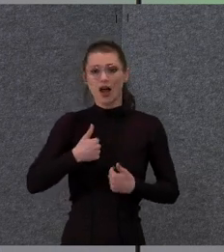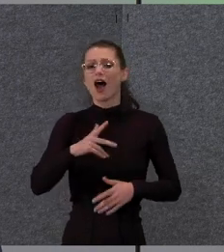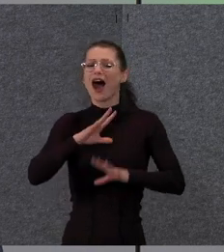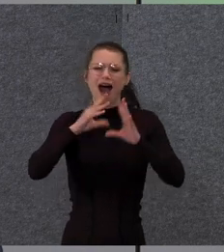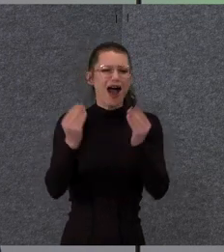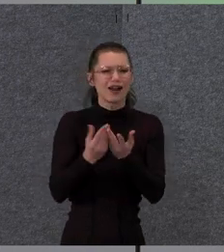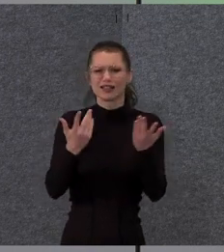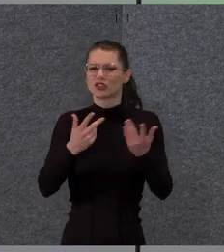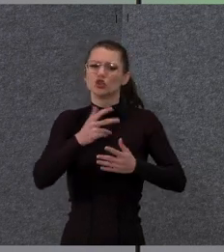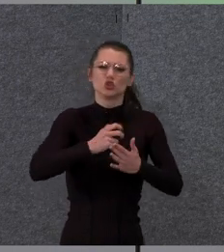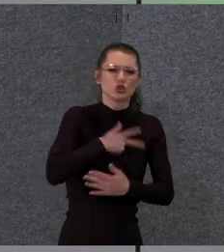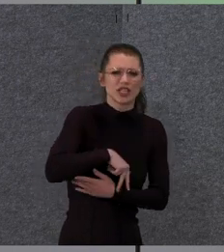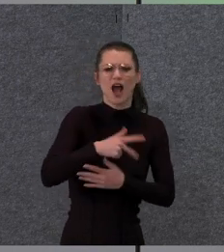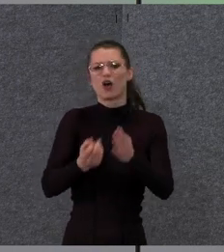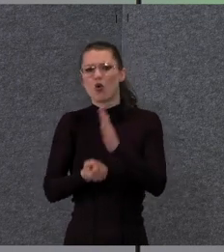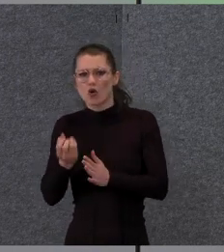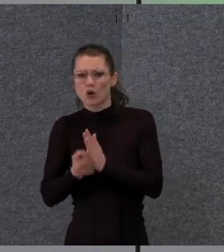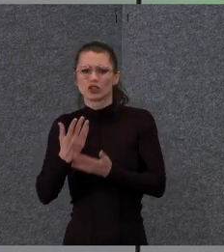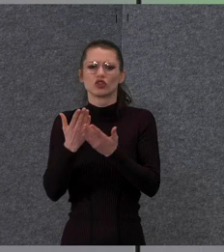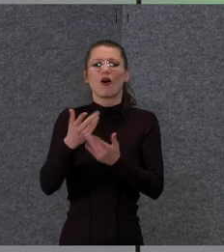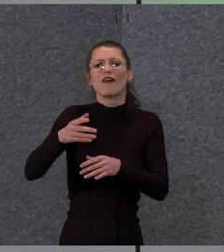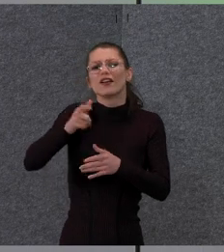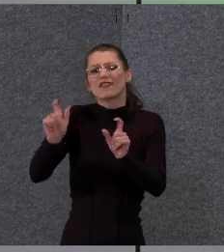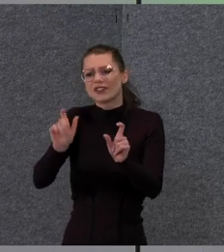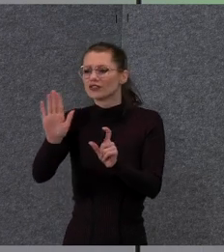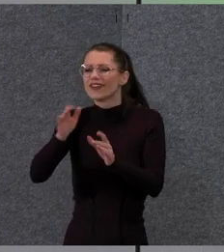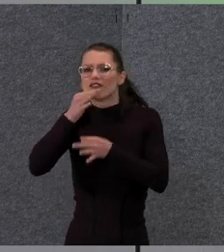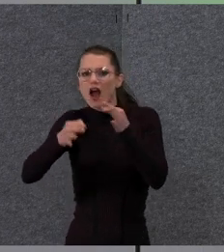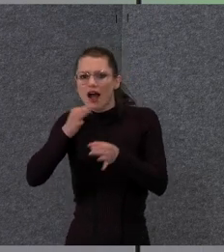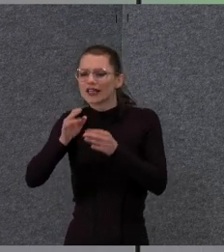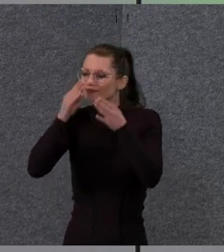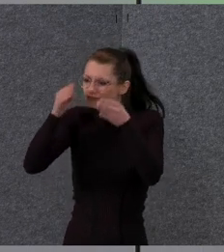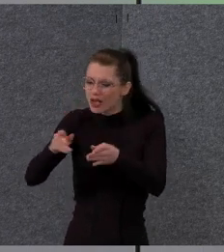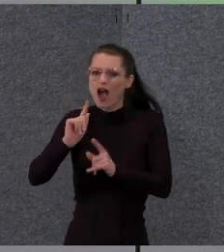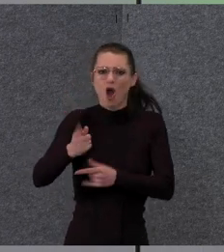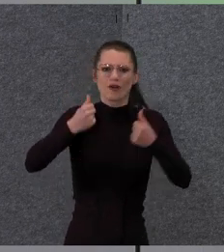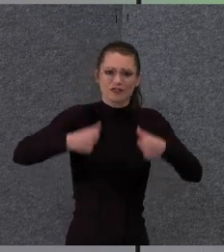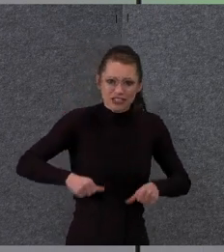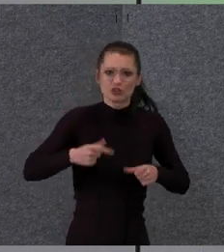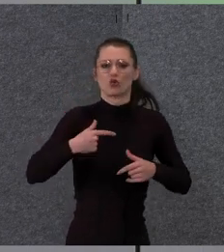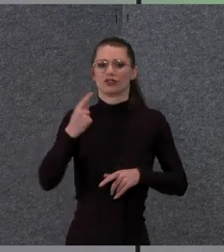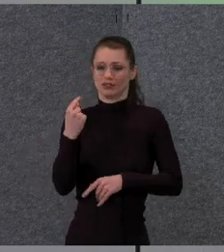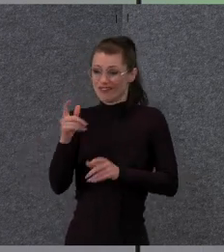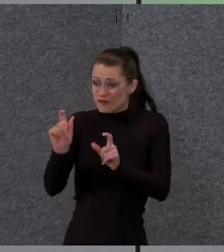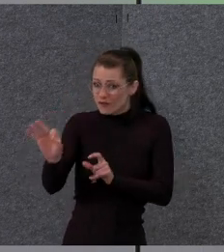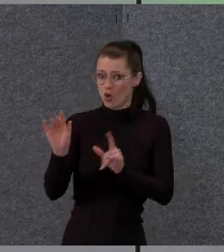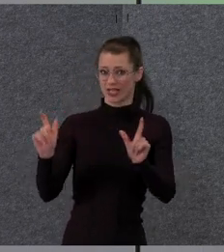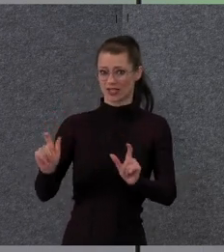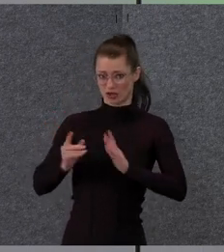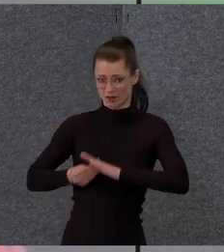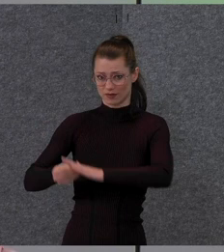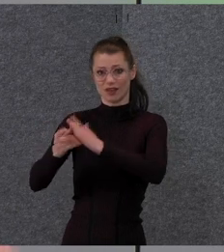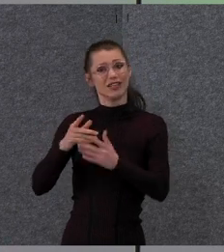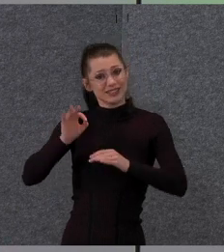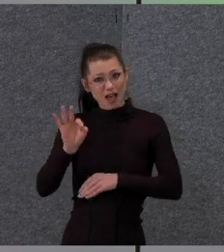sozial, wirtschaftlich und auch die offene und freie Gesellschaft im Blick, um die Zukunftsaufgaben anzugehen. Wir haben auch die Verpflichtung dazu. Dafür kämpfen wir. Alles